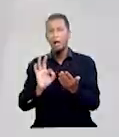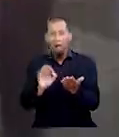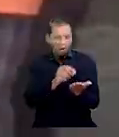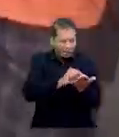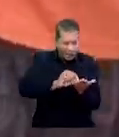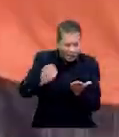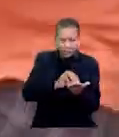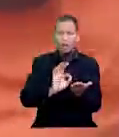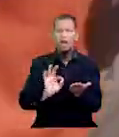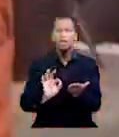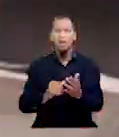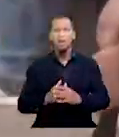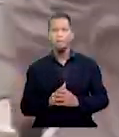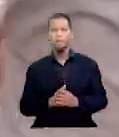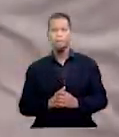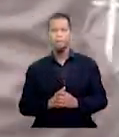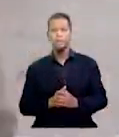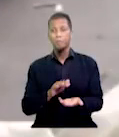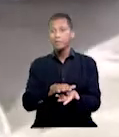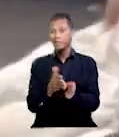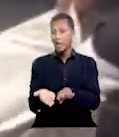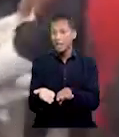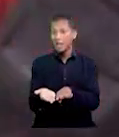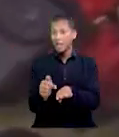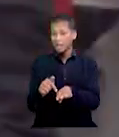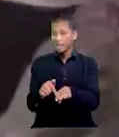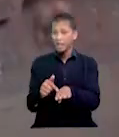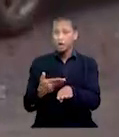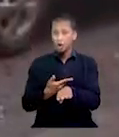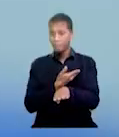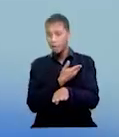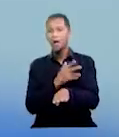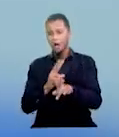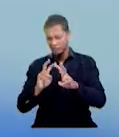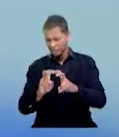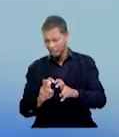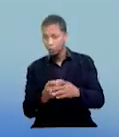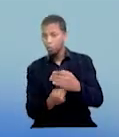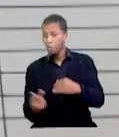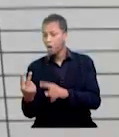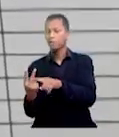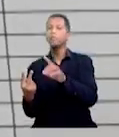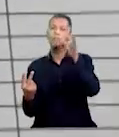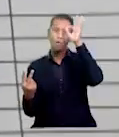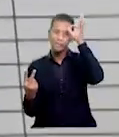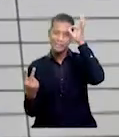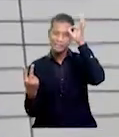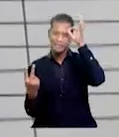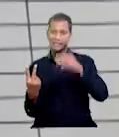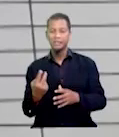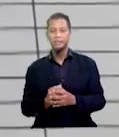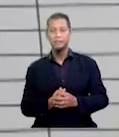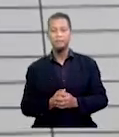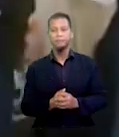Dari total korban yang meninggal dunia yang teridentifikasi, 2 diantaranya adalah anggota polisi yang menjadi personel pengamanan laga Arema FC